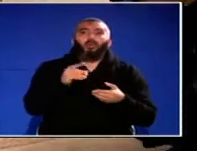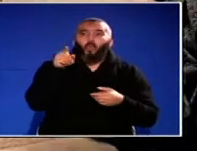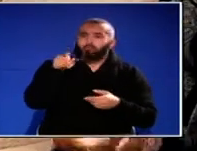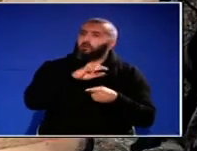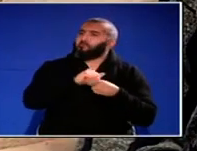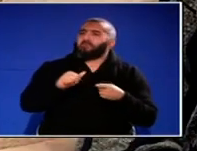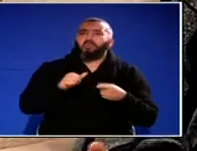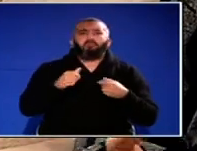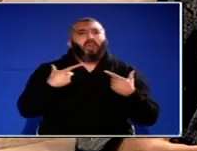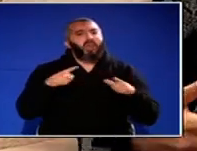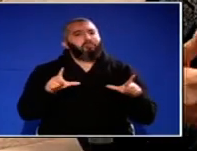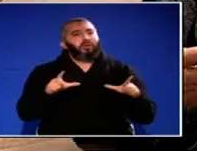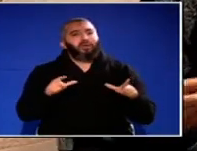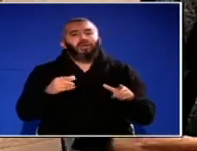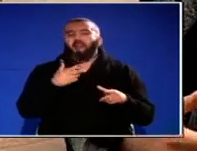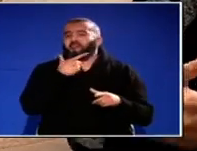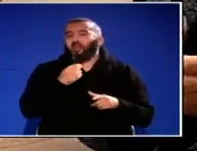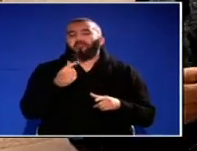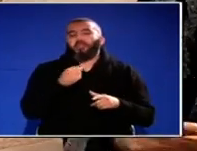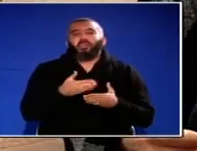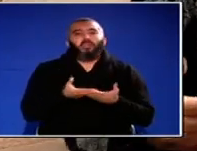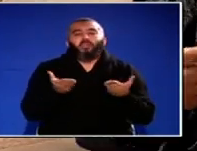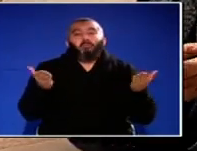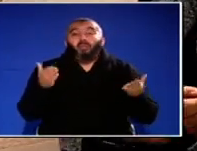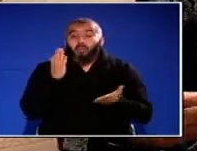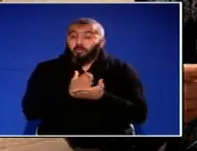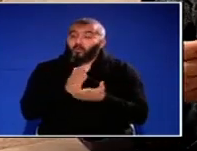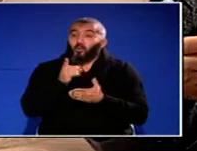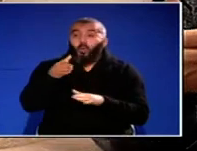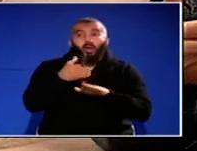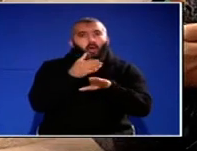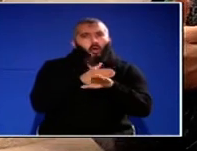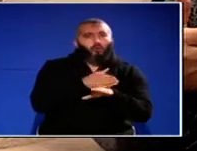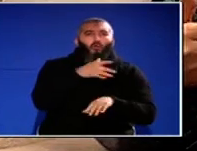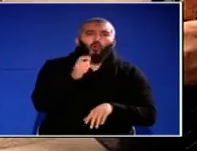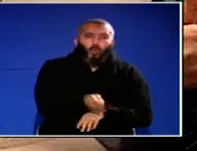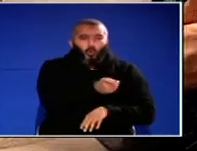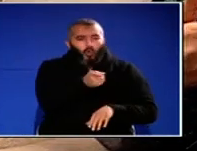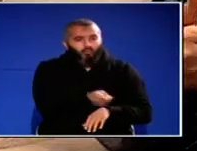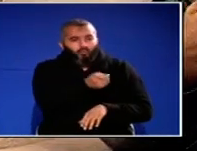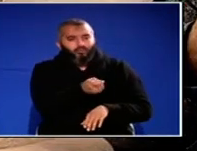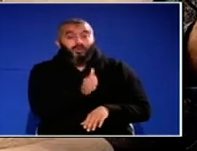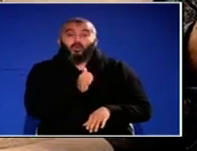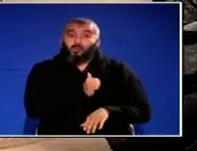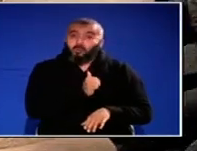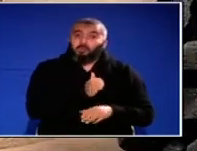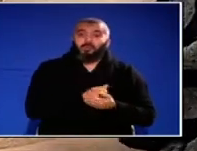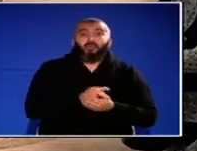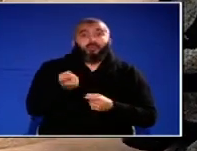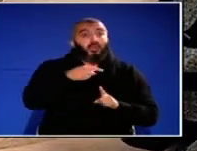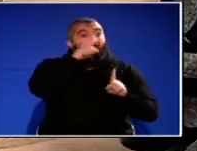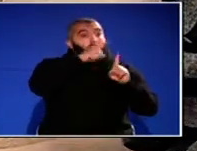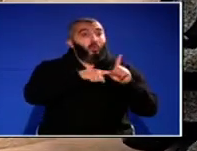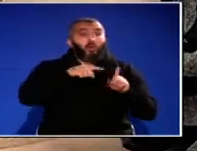لا يعجزه ذلك، لأنه قد عود نفسه على البذل وعلى العطاء. إذن لكأن هذه الأشهر مدرسة رجب، أي